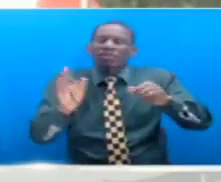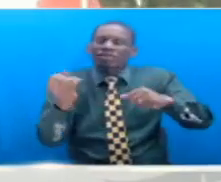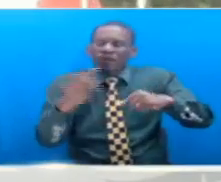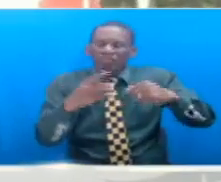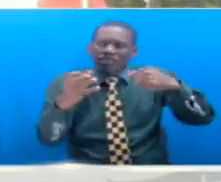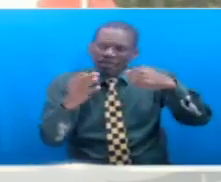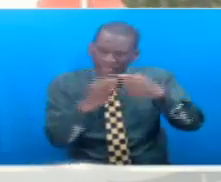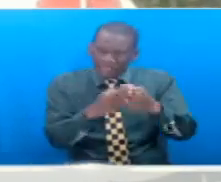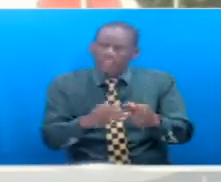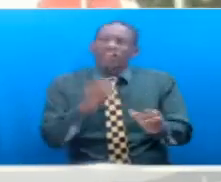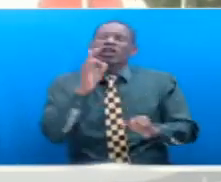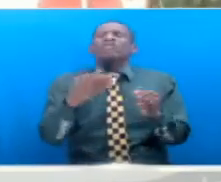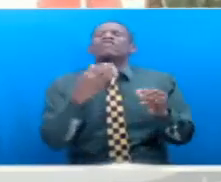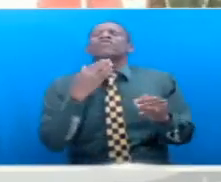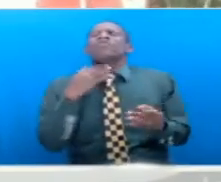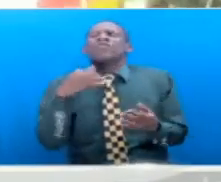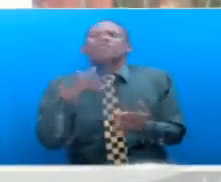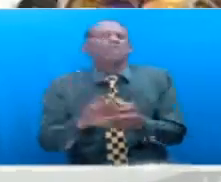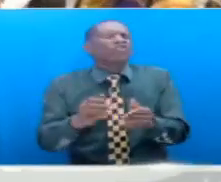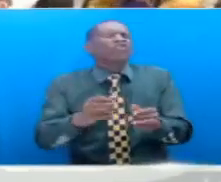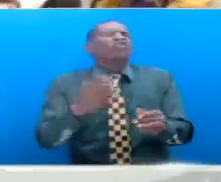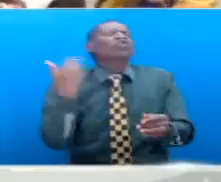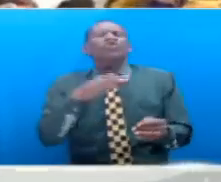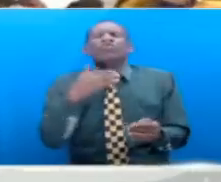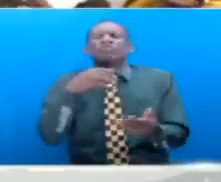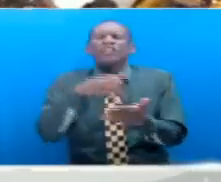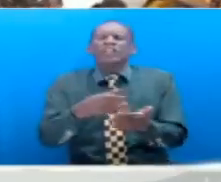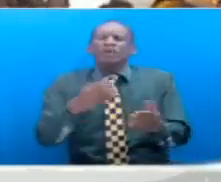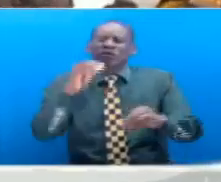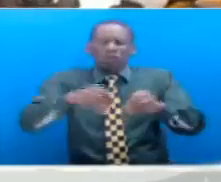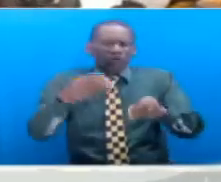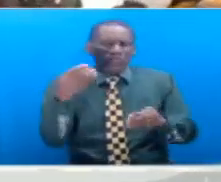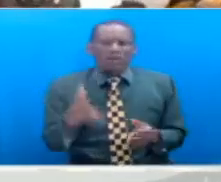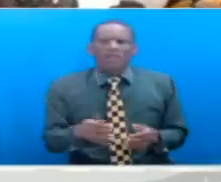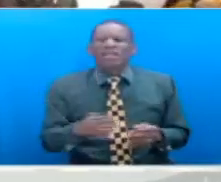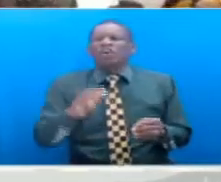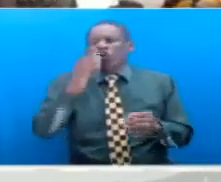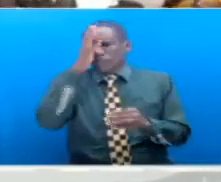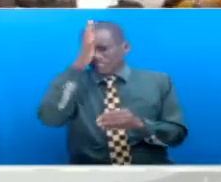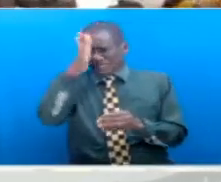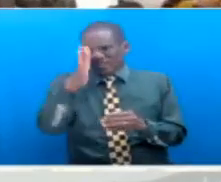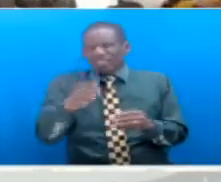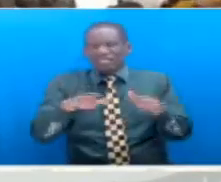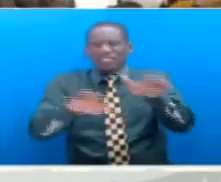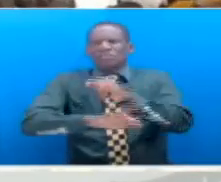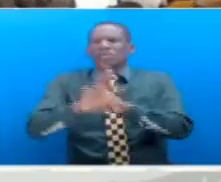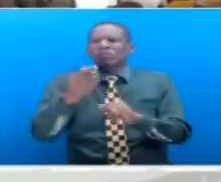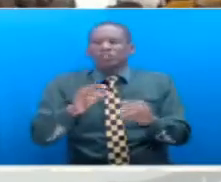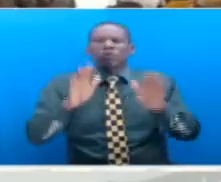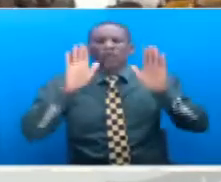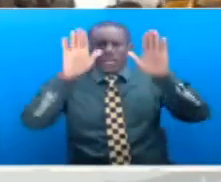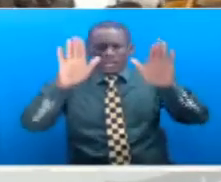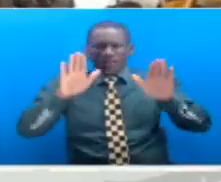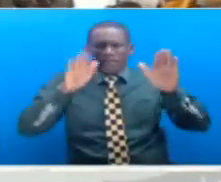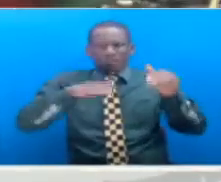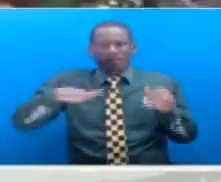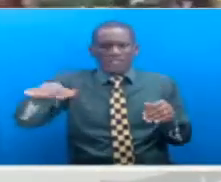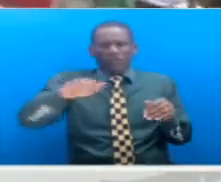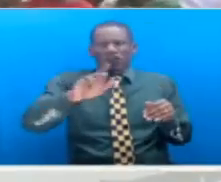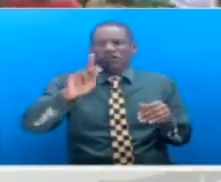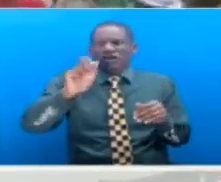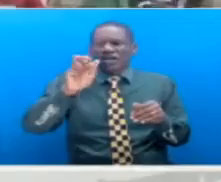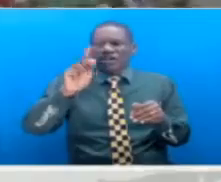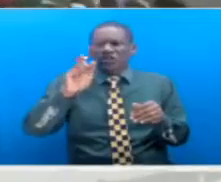8, upende usipende. Jumapili naibu rais atasalia Turkana na kuuza sera katika maeneo ya